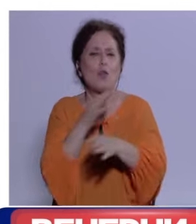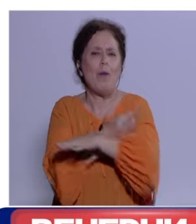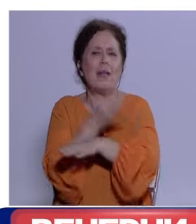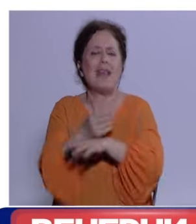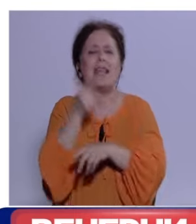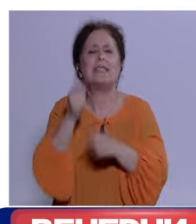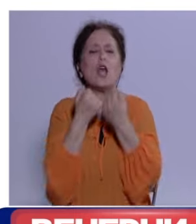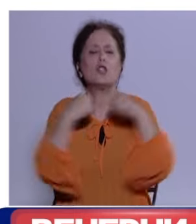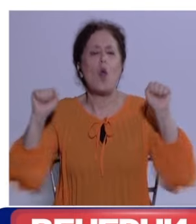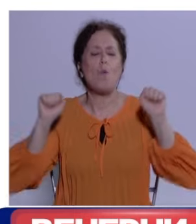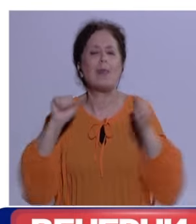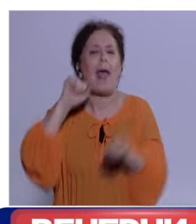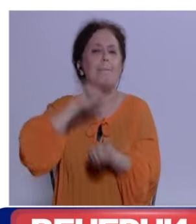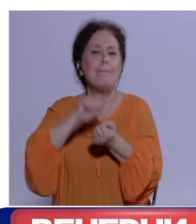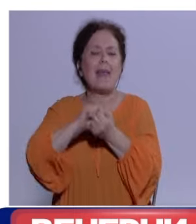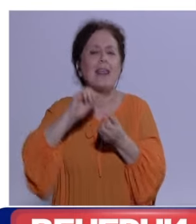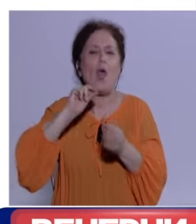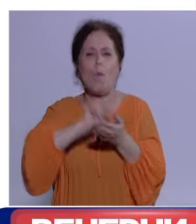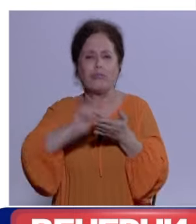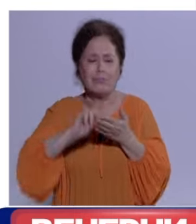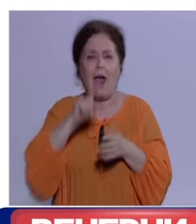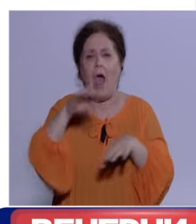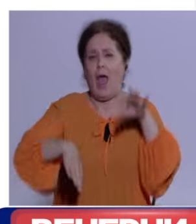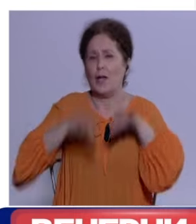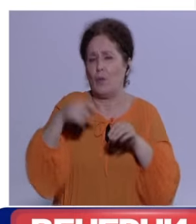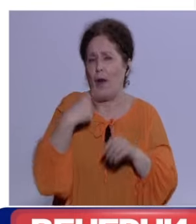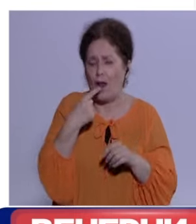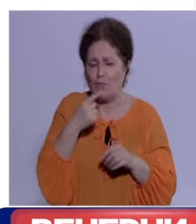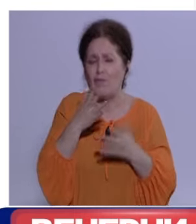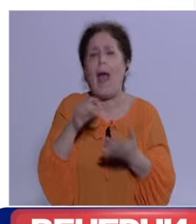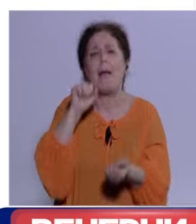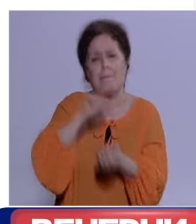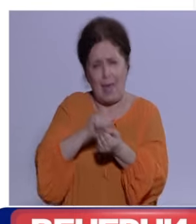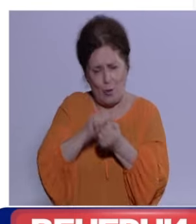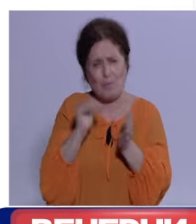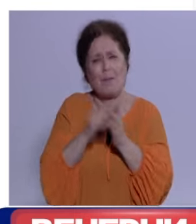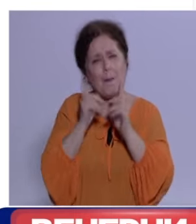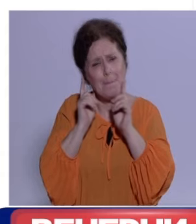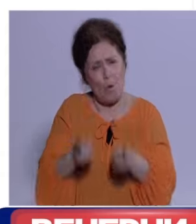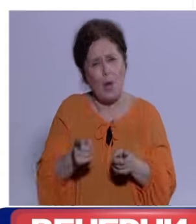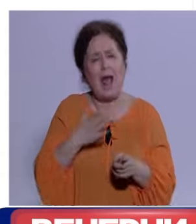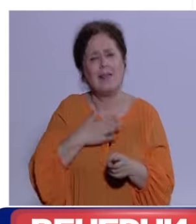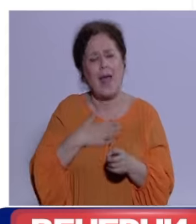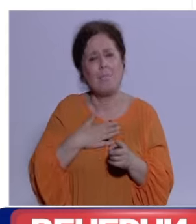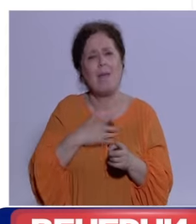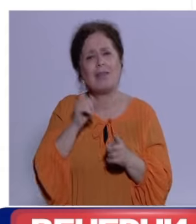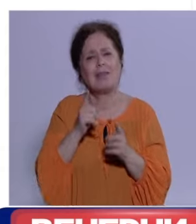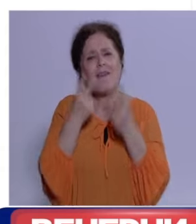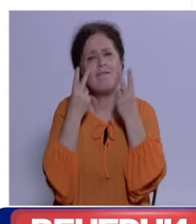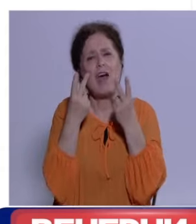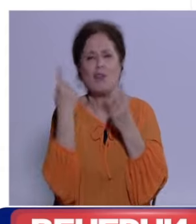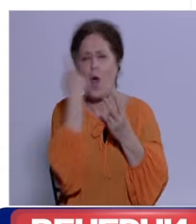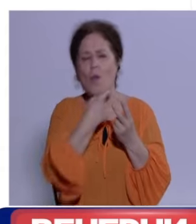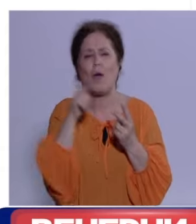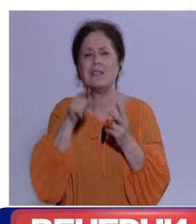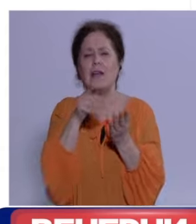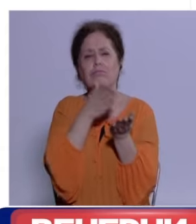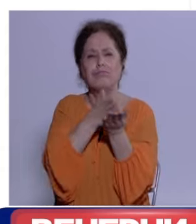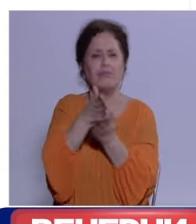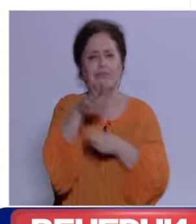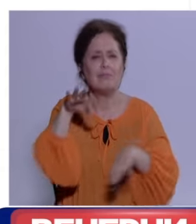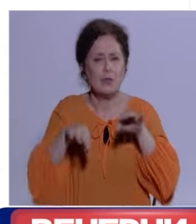а изборите ја истакнуваат клучната улога што медиумите треба и мора да ја играат во текот на процесот.